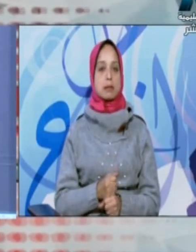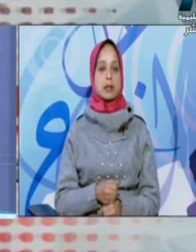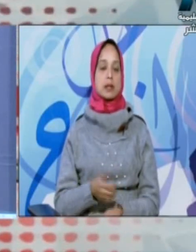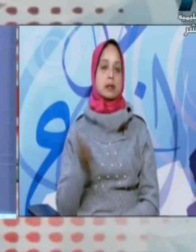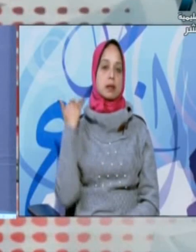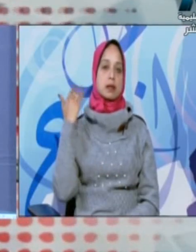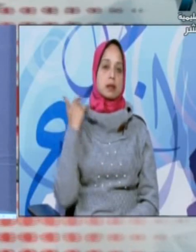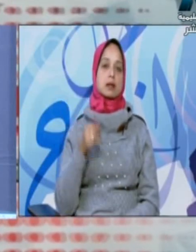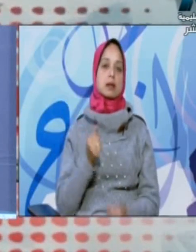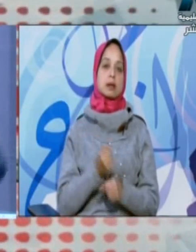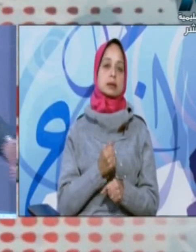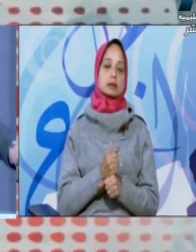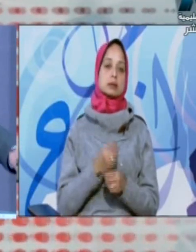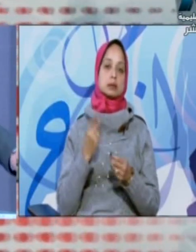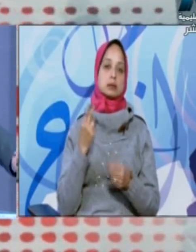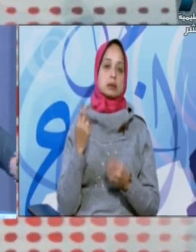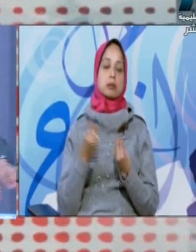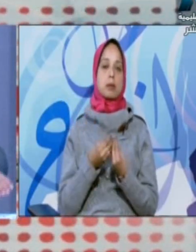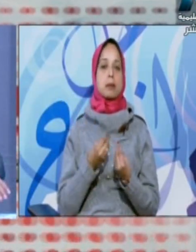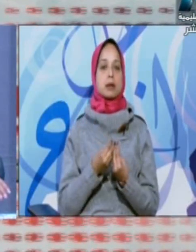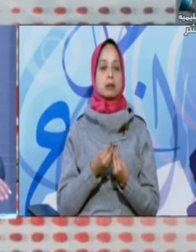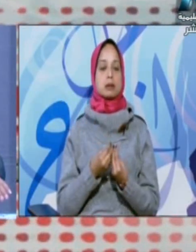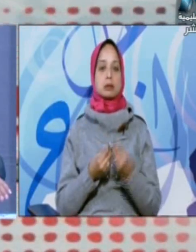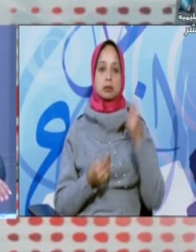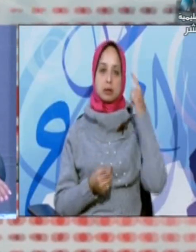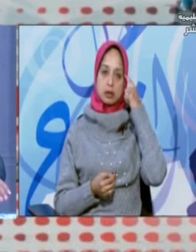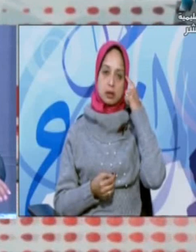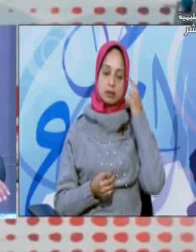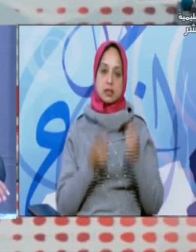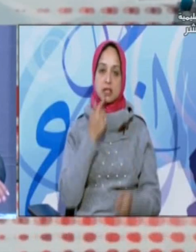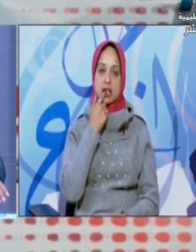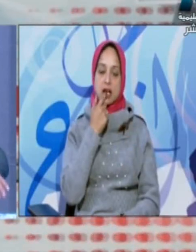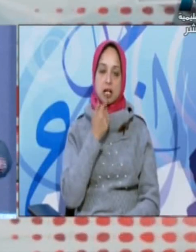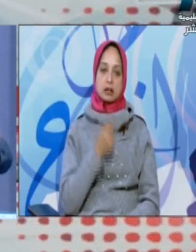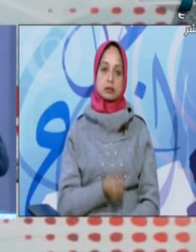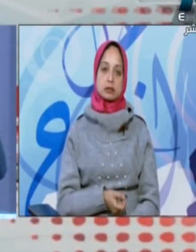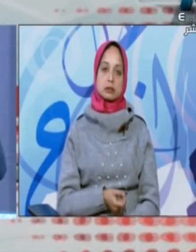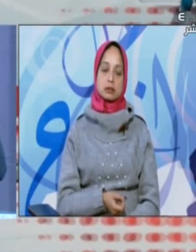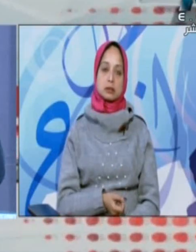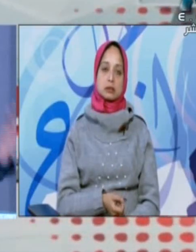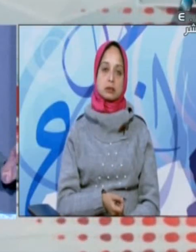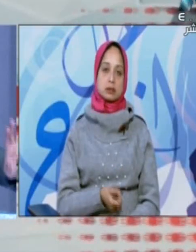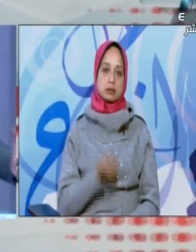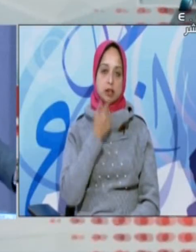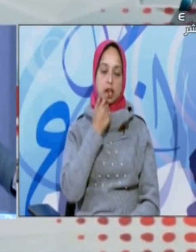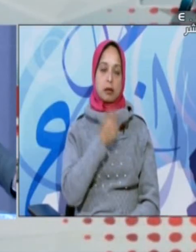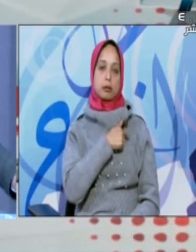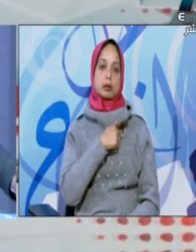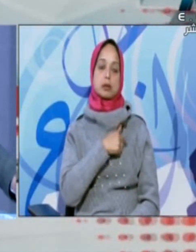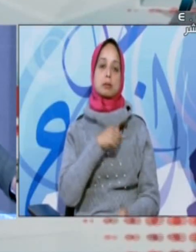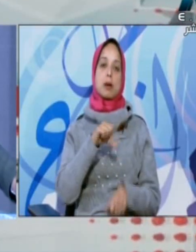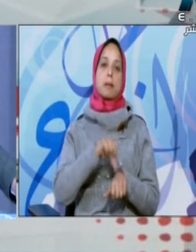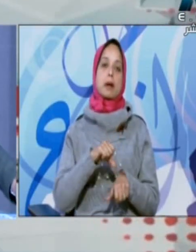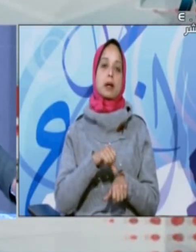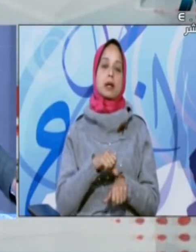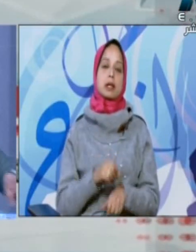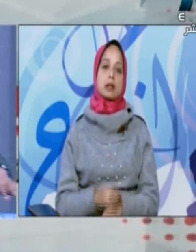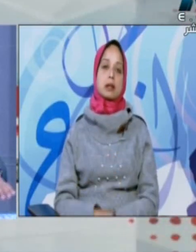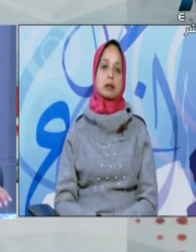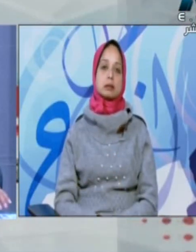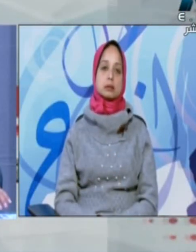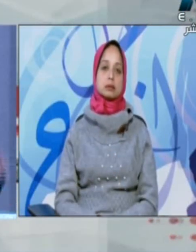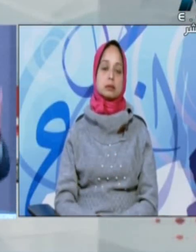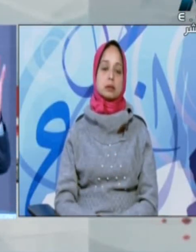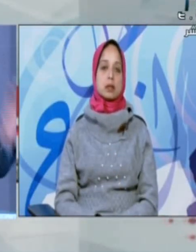مع بعض. لو مش عارف 40 تعرف لندن. قال لي معاهدة 40 على طول تعرف انها برضو لندن.